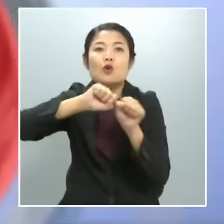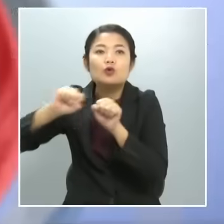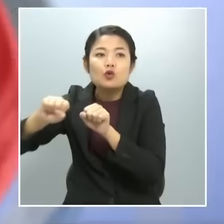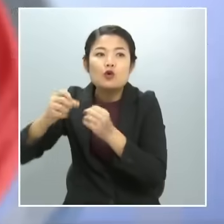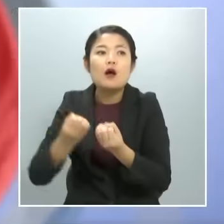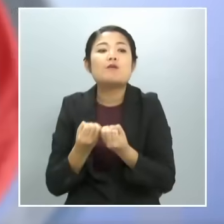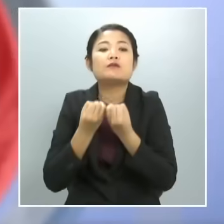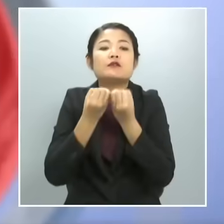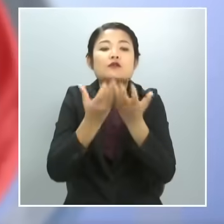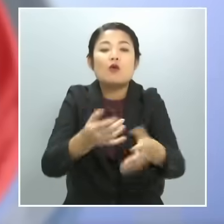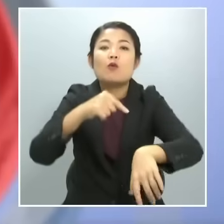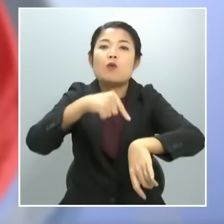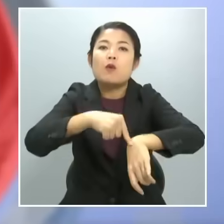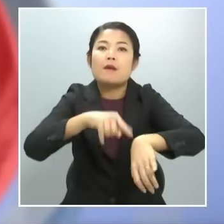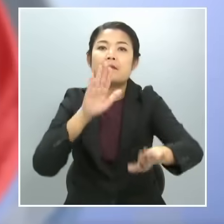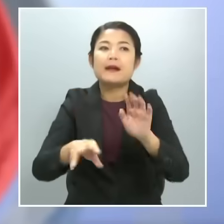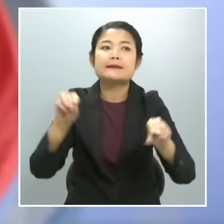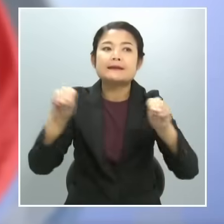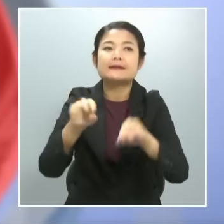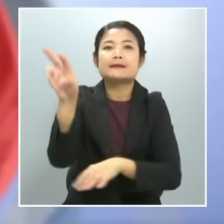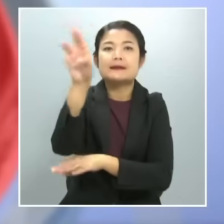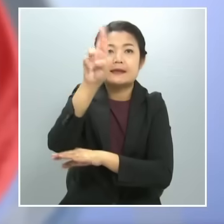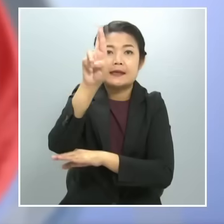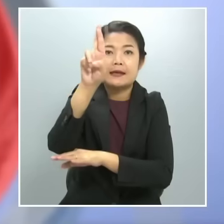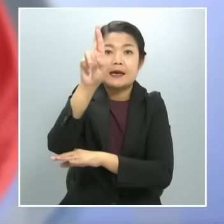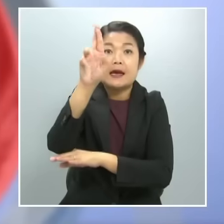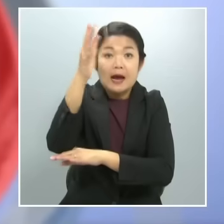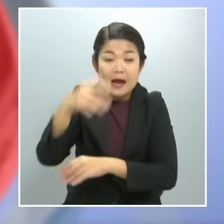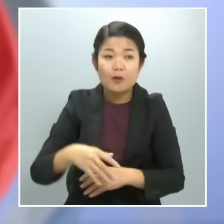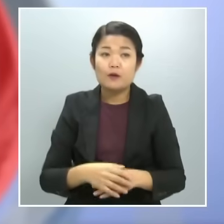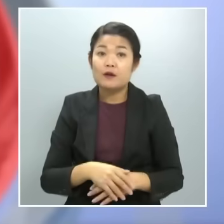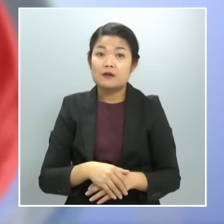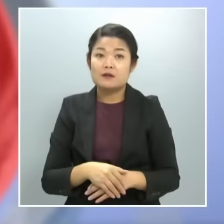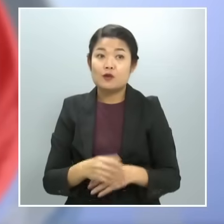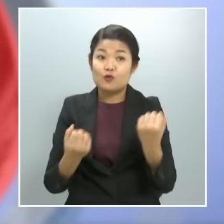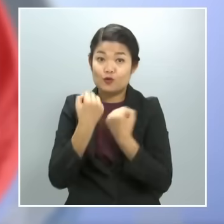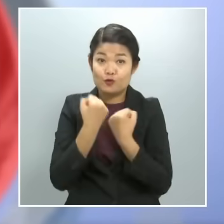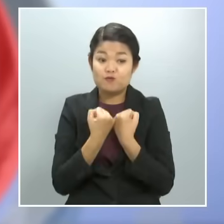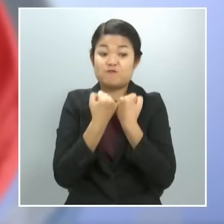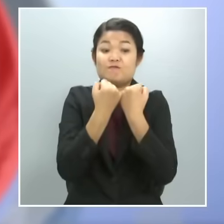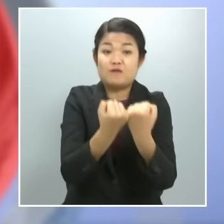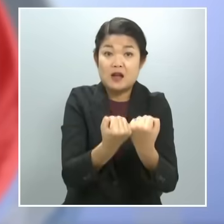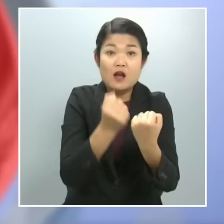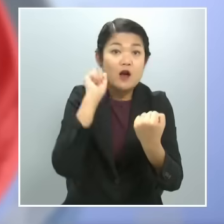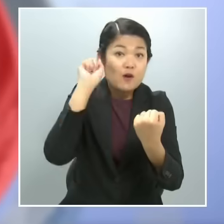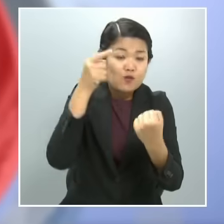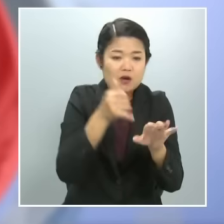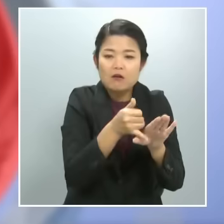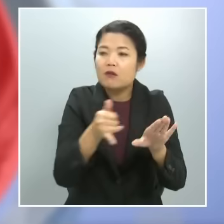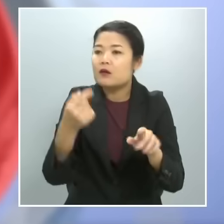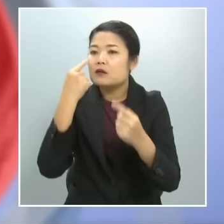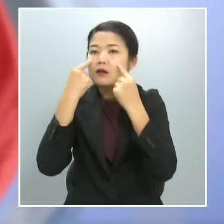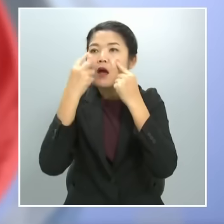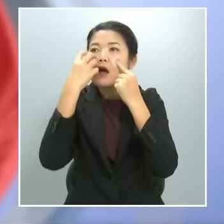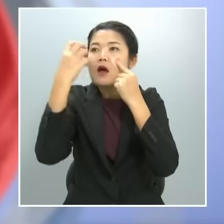น้องเนี่ยนะฮะตอนประมาณเที่ยนคุณผู้ชมครับปรากฏว่าตอนเราไปส่งเสร็จปุ๊บเนี่ยเด็กลงจากรถมามีอาการเหมื่อลอยนะ